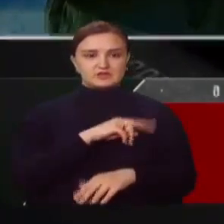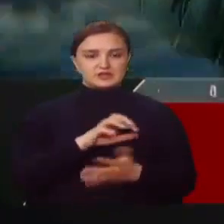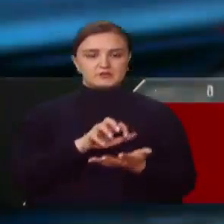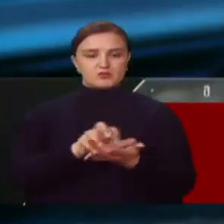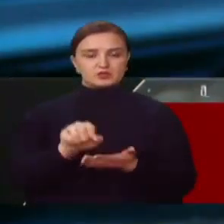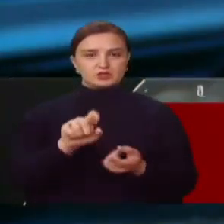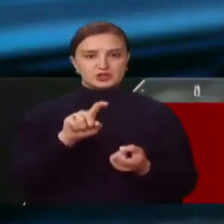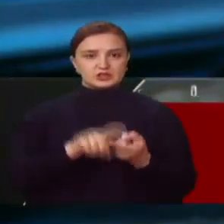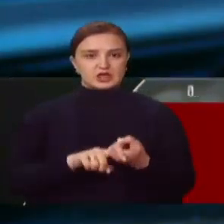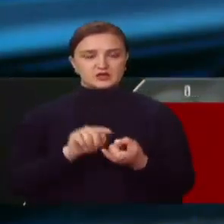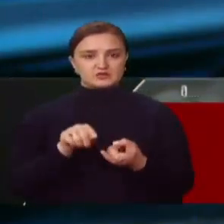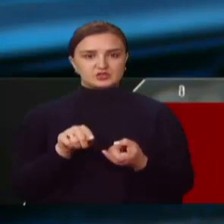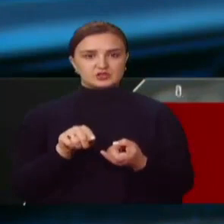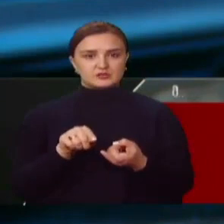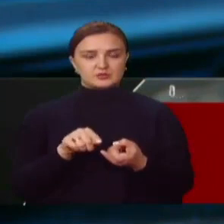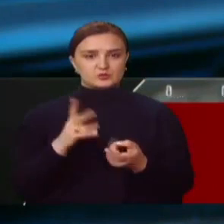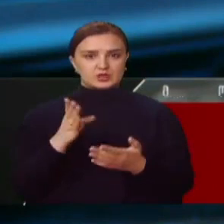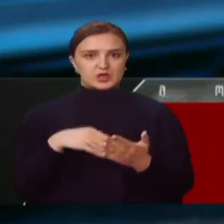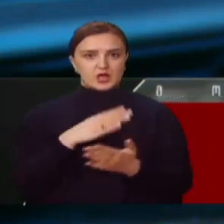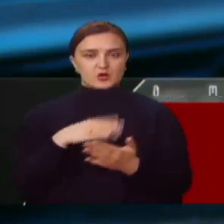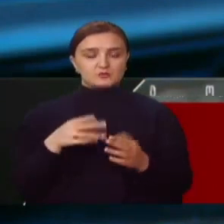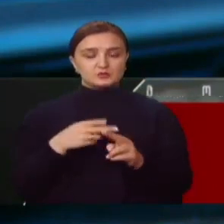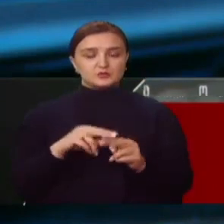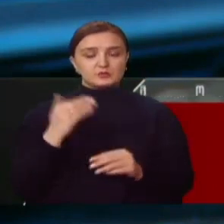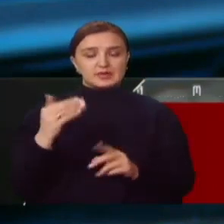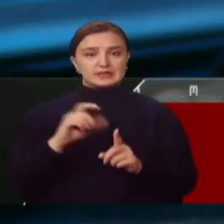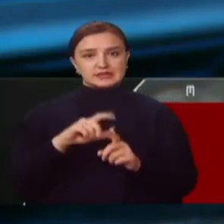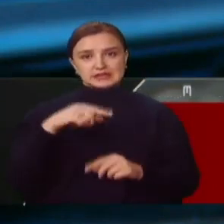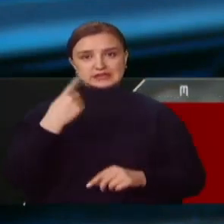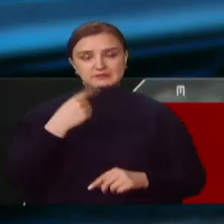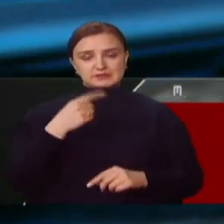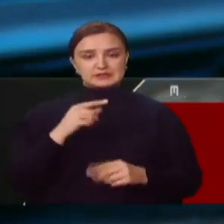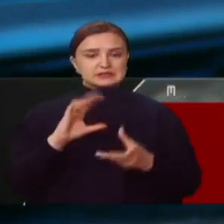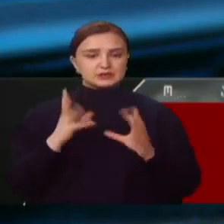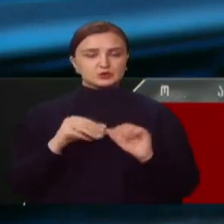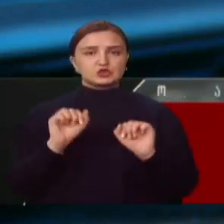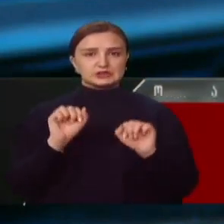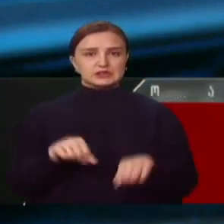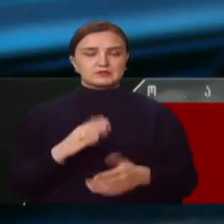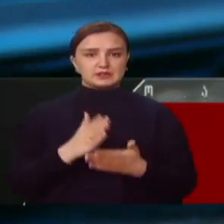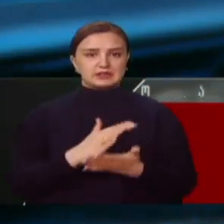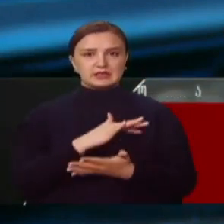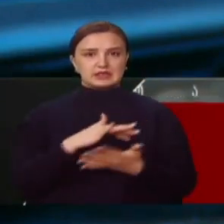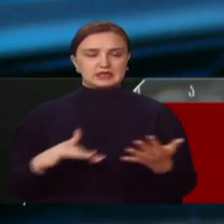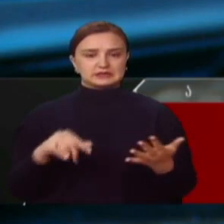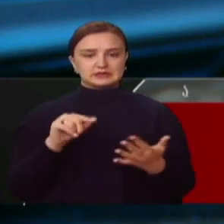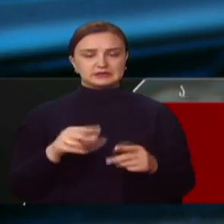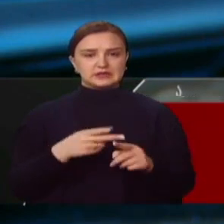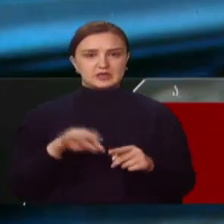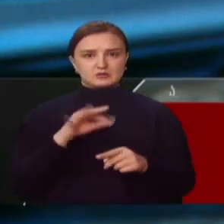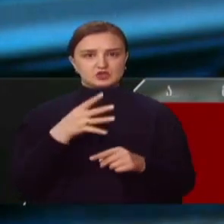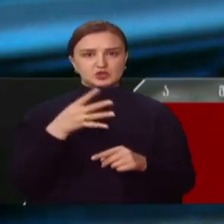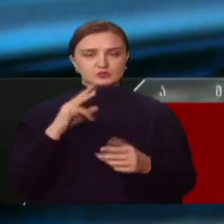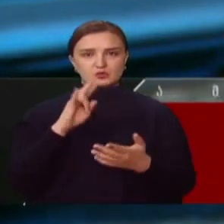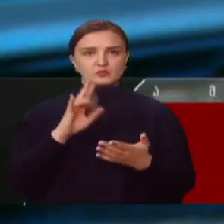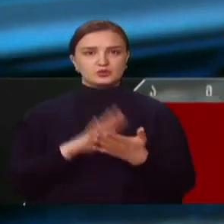დემონტაჟთან დაკავშირებით გაუქმოს ვინაიდან მათი თქმით სავსებით შესაძლებელია გაგრძელდეს აღნიშნულ შენობაში